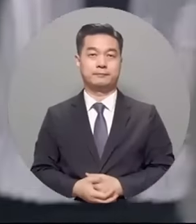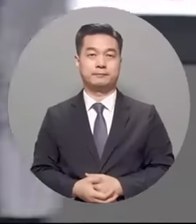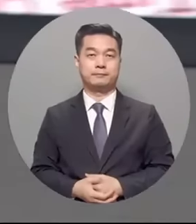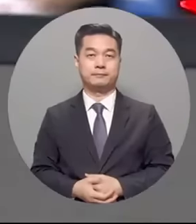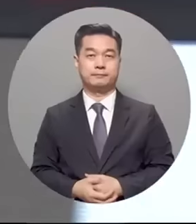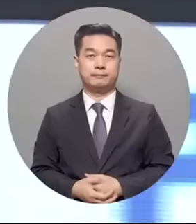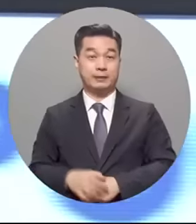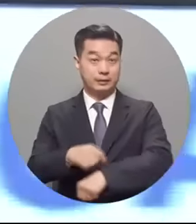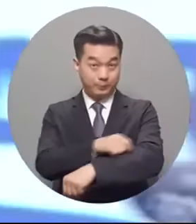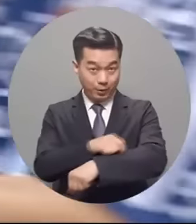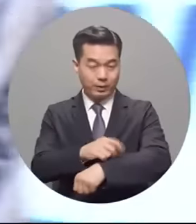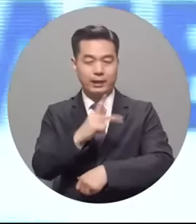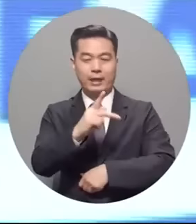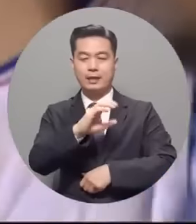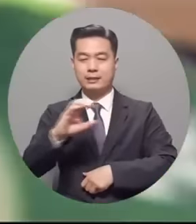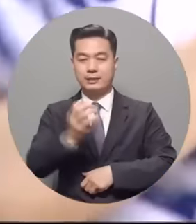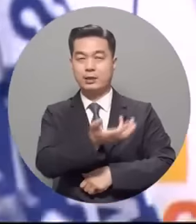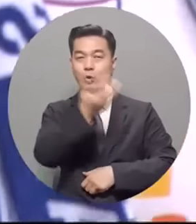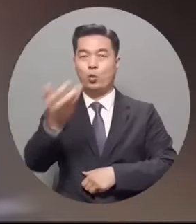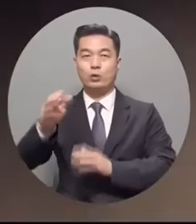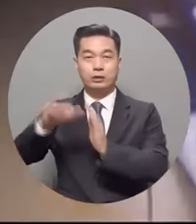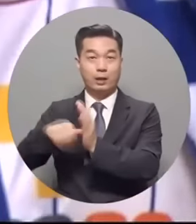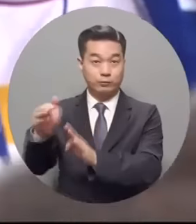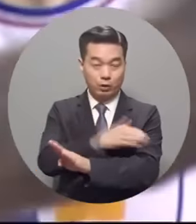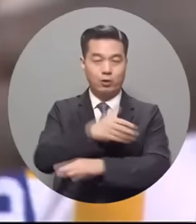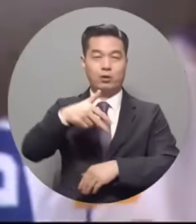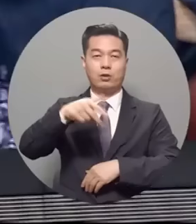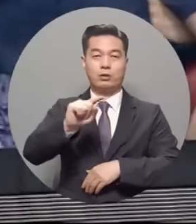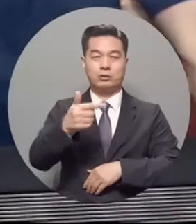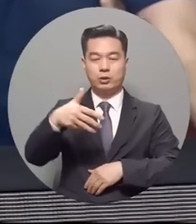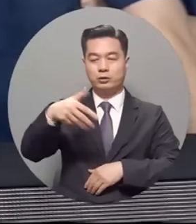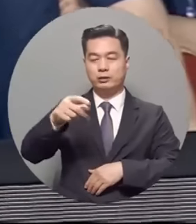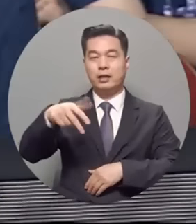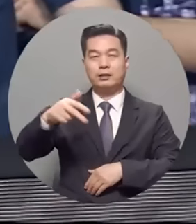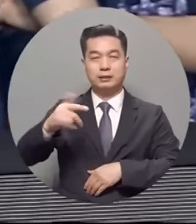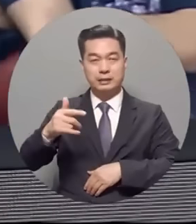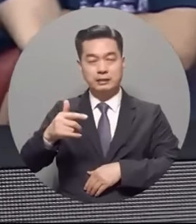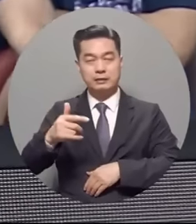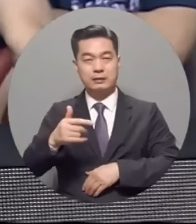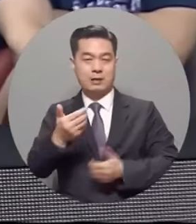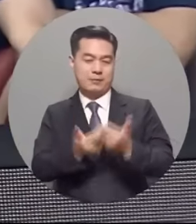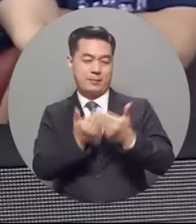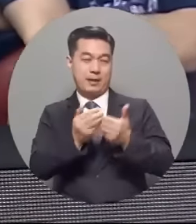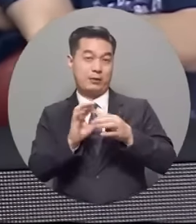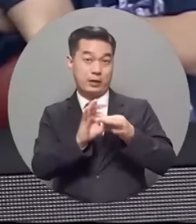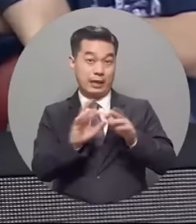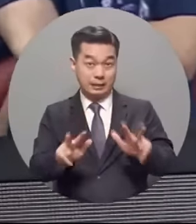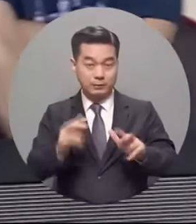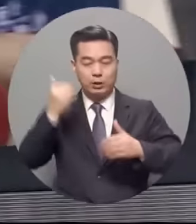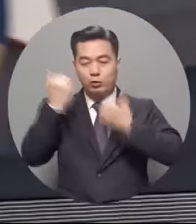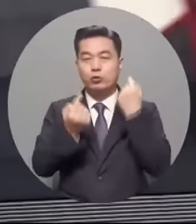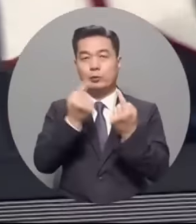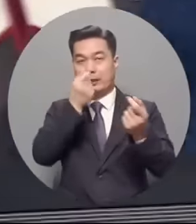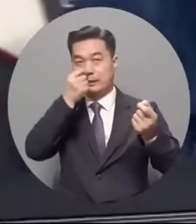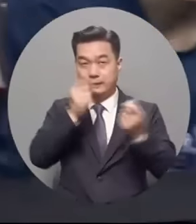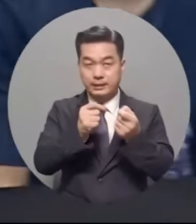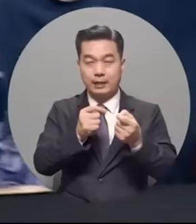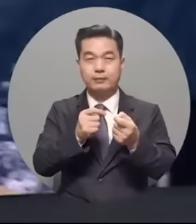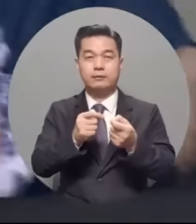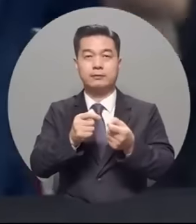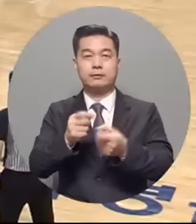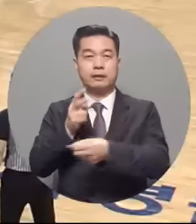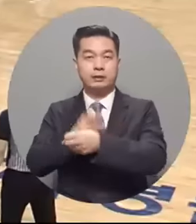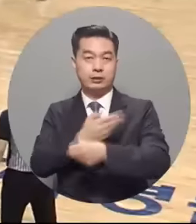특히 KCC로 이적할 때부터 전창진 감독과 애증의 관계였지만 지금은 누구보다 친한 사제지간이 된